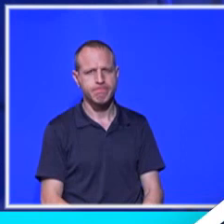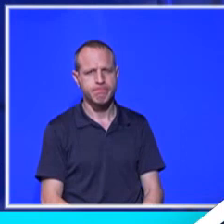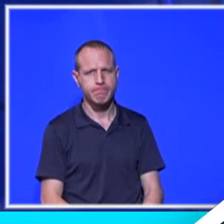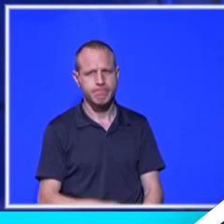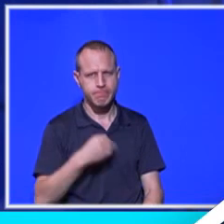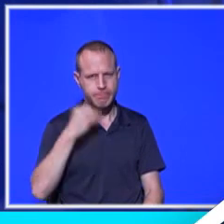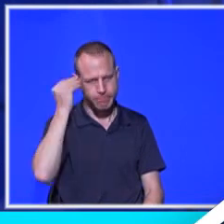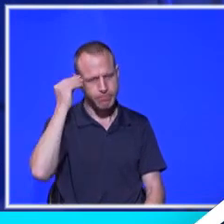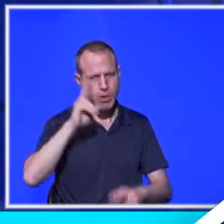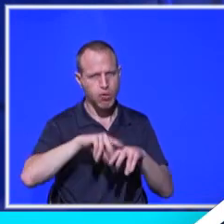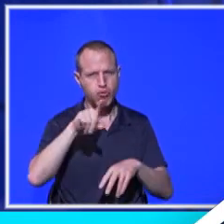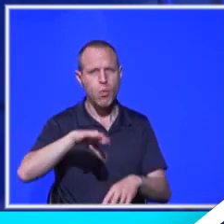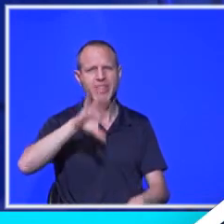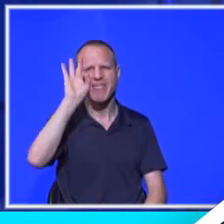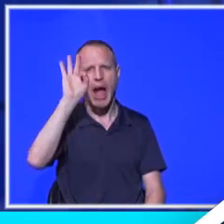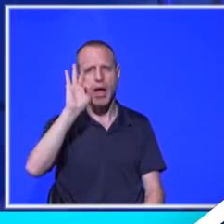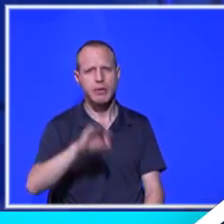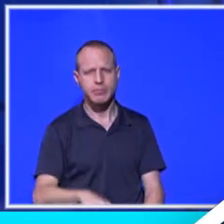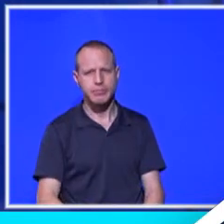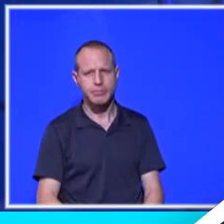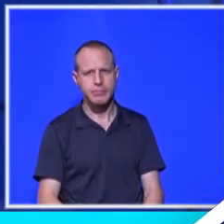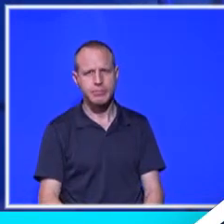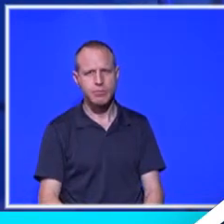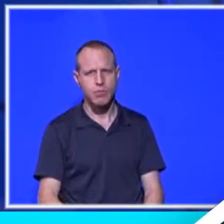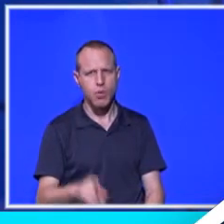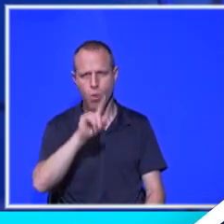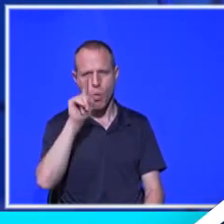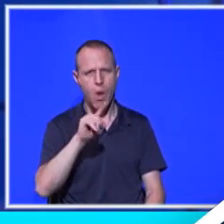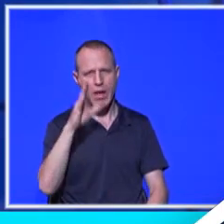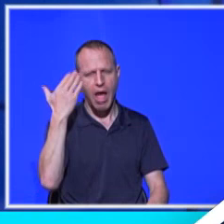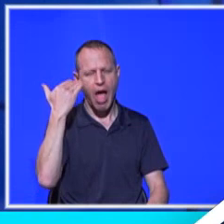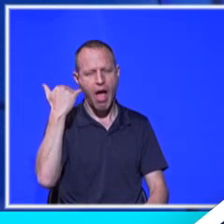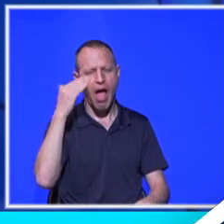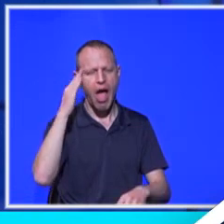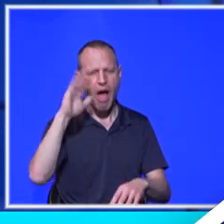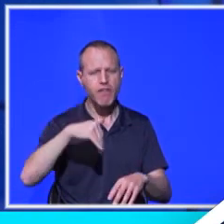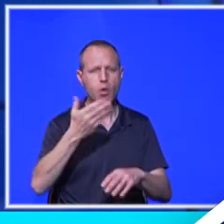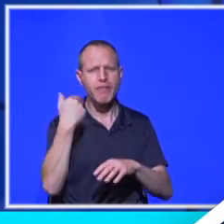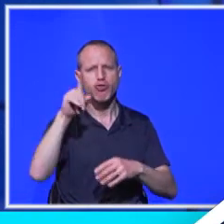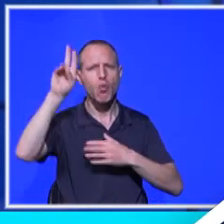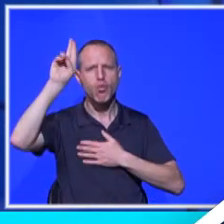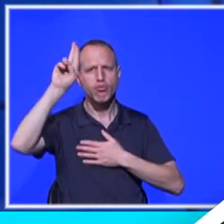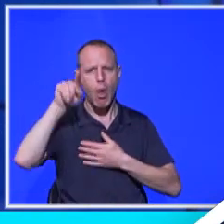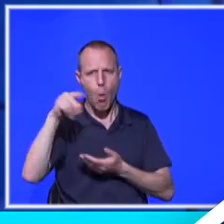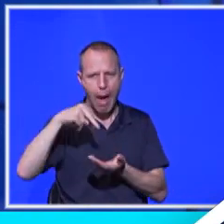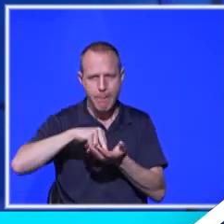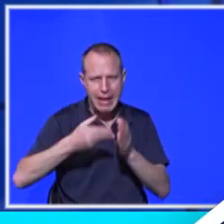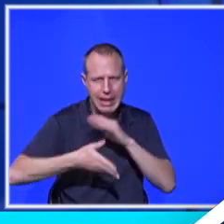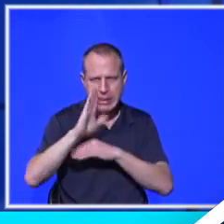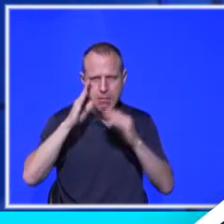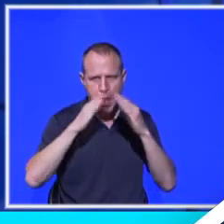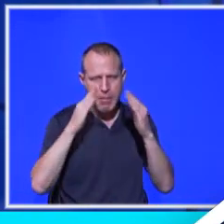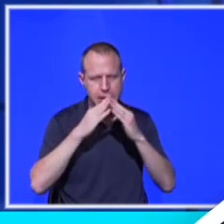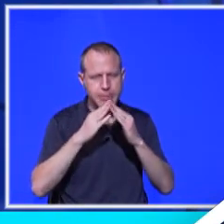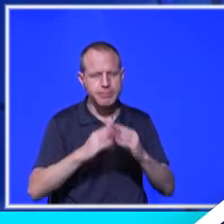אני זוכר אחרי שהוא נבחר, אני חושב אולי אפילו עוד לפני שהוא הושבע, או מה, אני לא יודע, הוא כאילו עמד לצאת מהבית, הוא